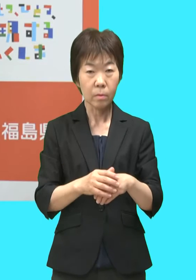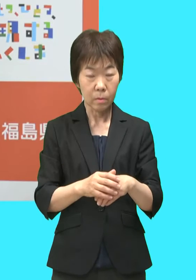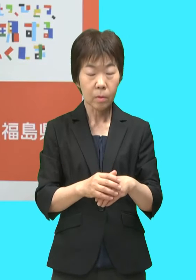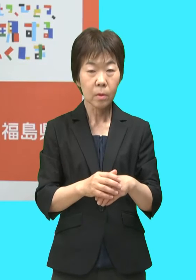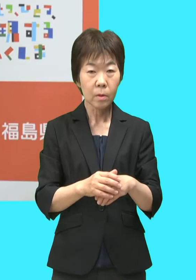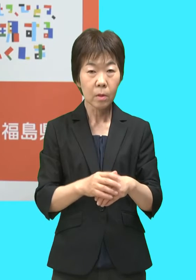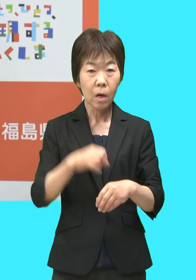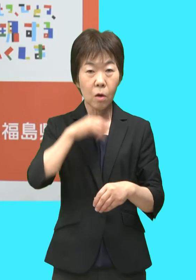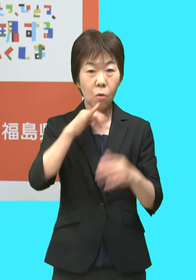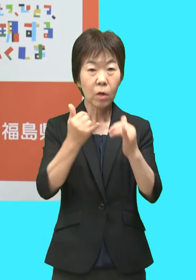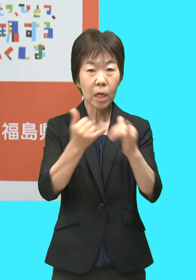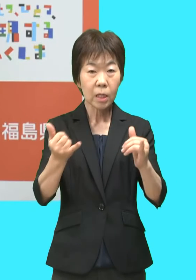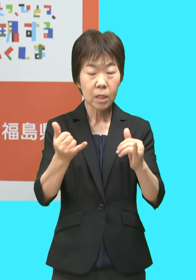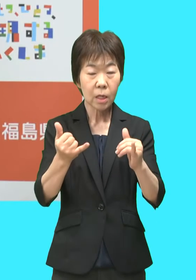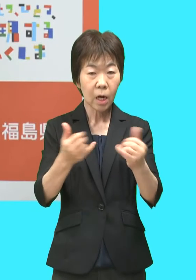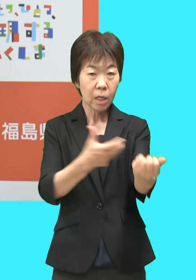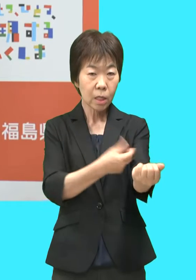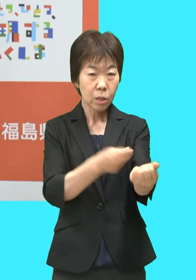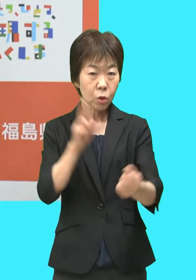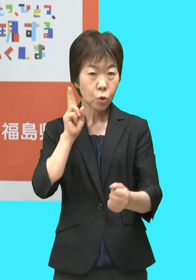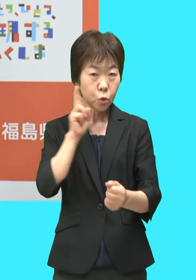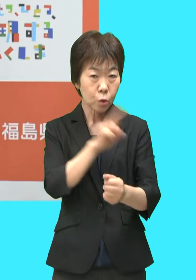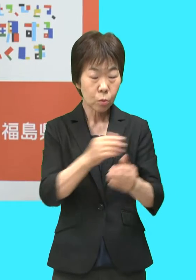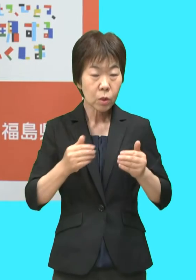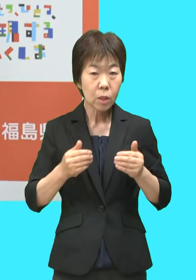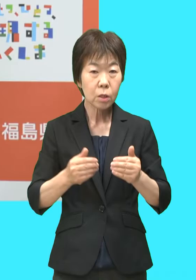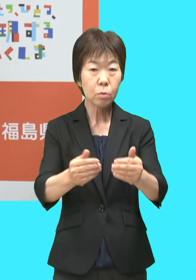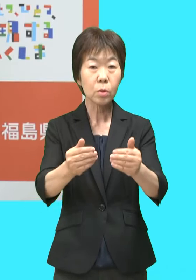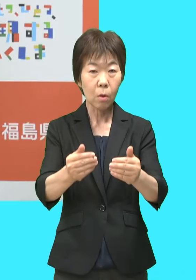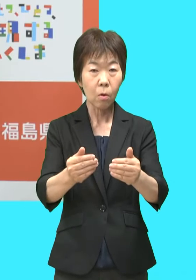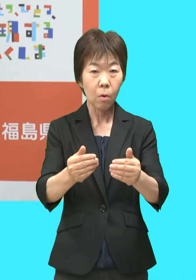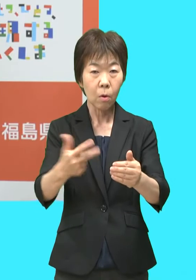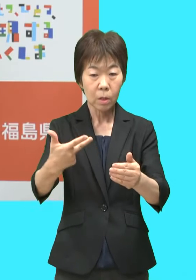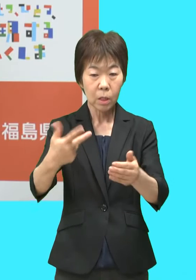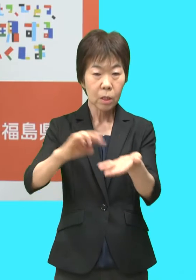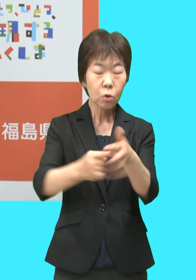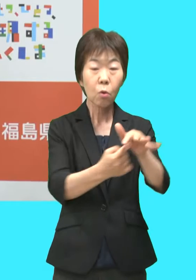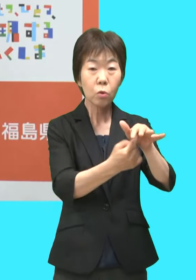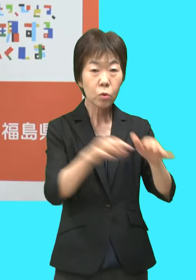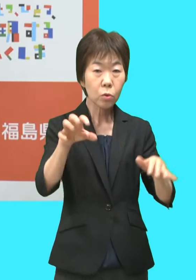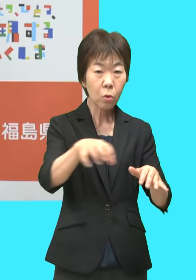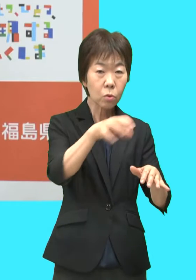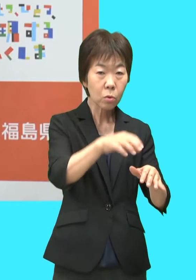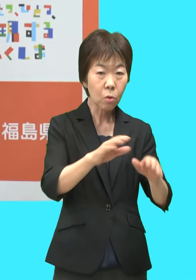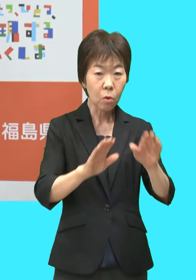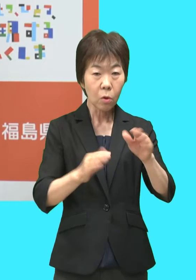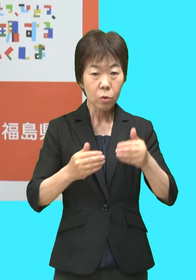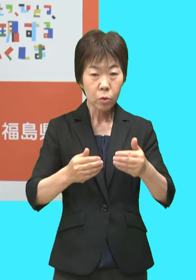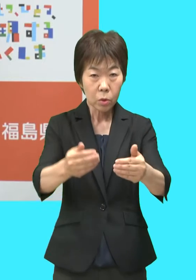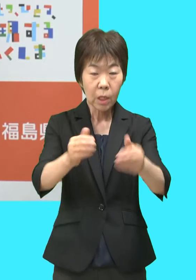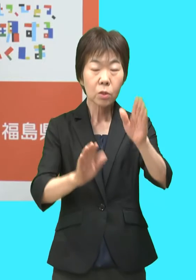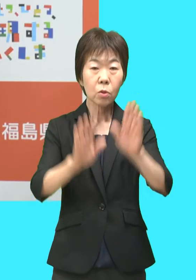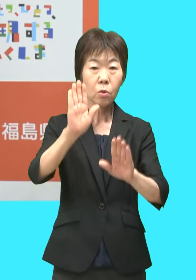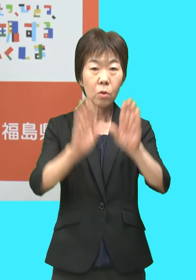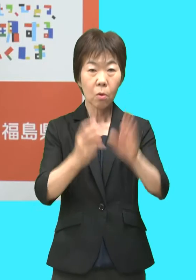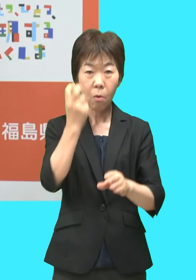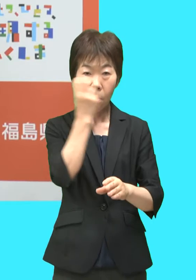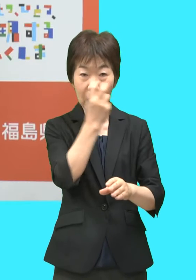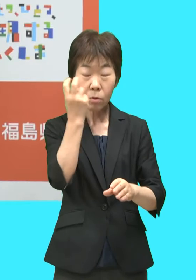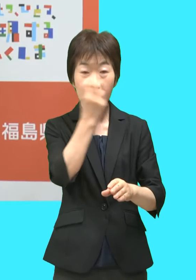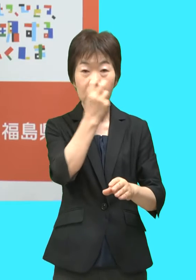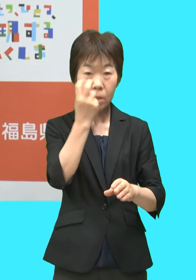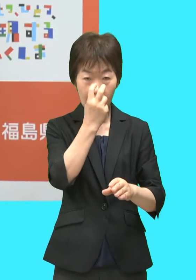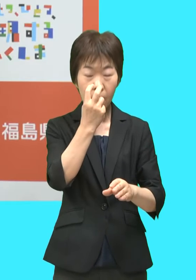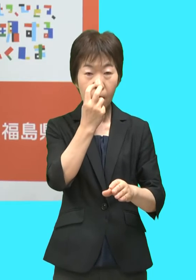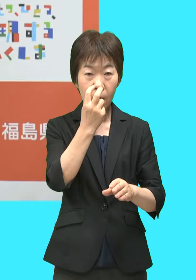者接種が速やかに進むよう、引き続き各市町村の進捗状況を確認をしながら、